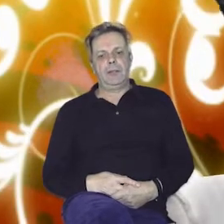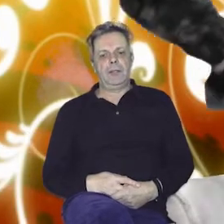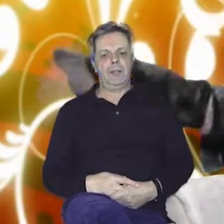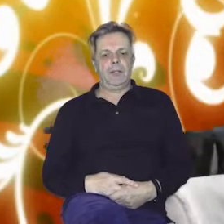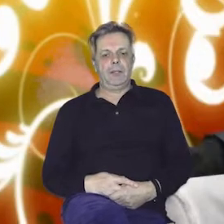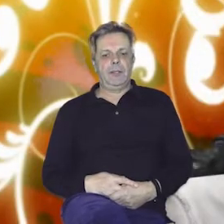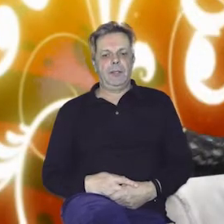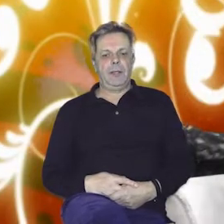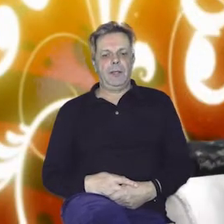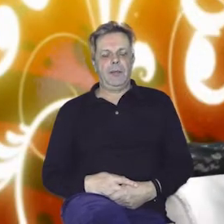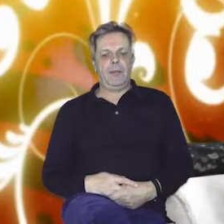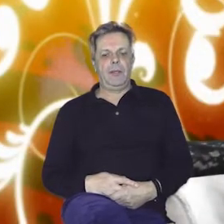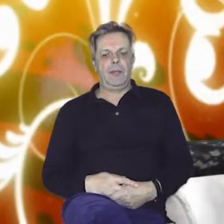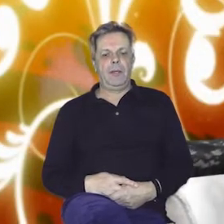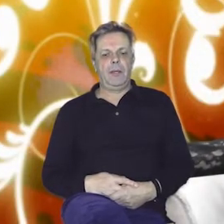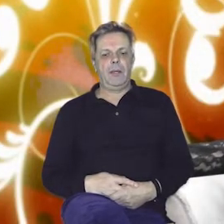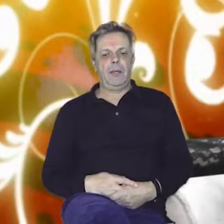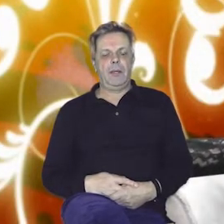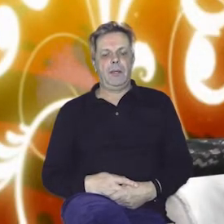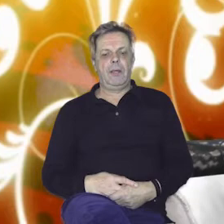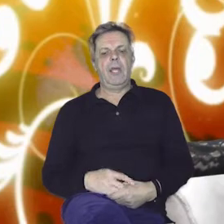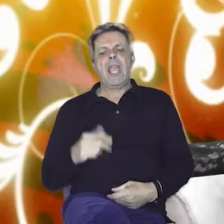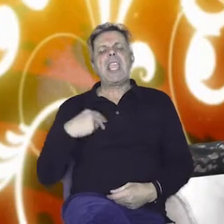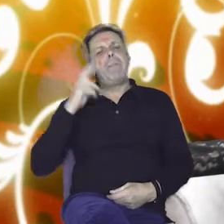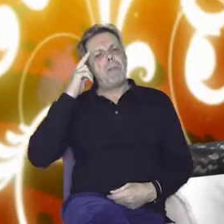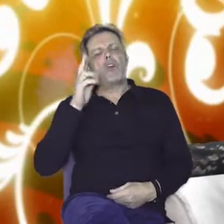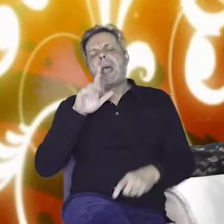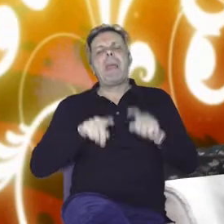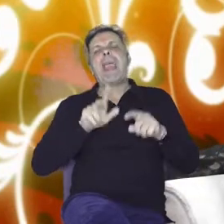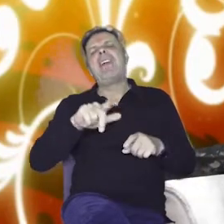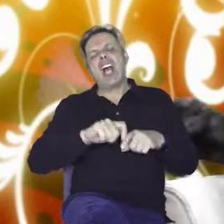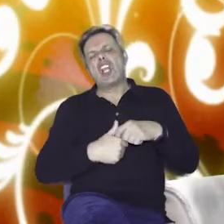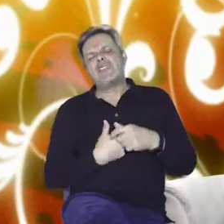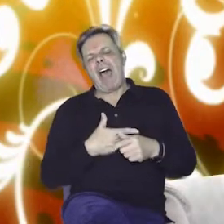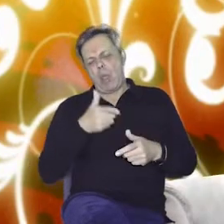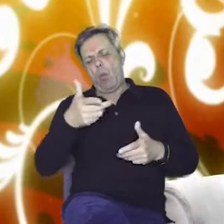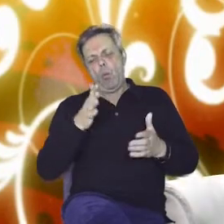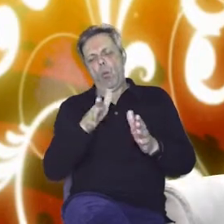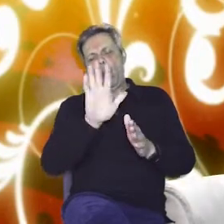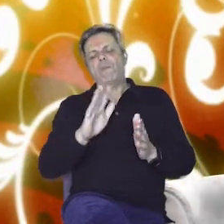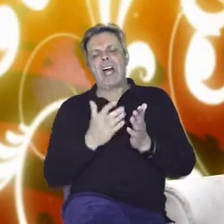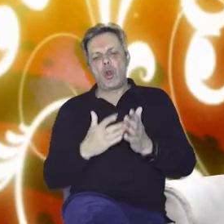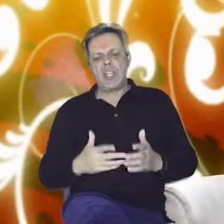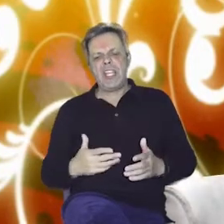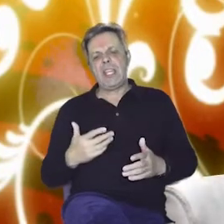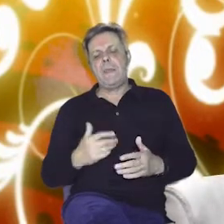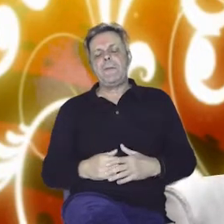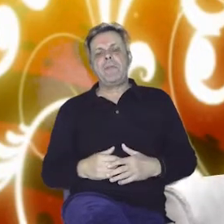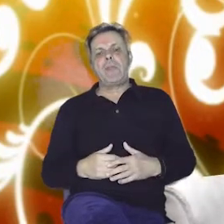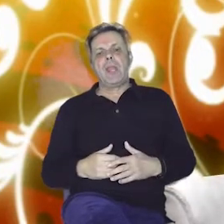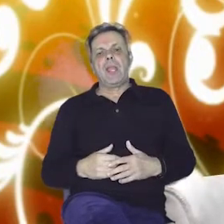lik sve pratimo, mada ja prepoznajem neke vaše stvari, ja sam pratila vaš život, ali kad je